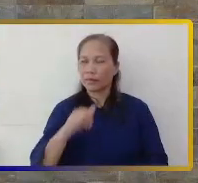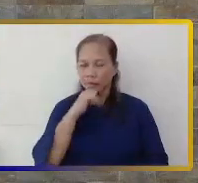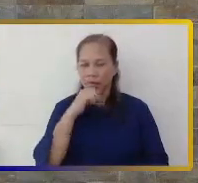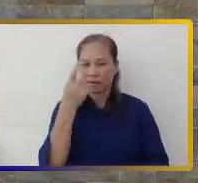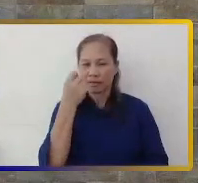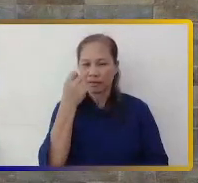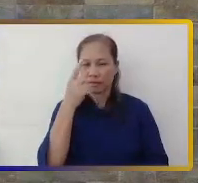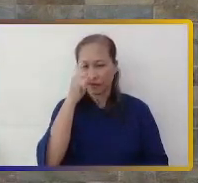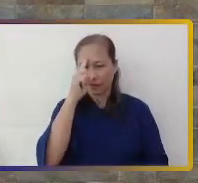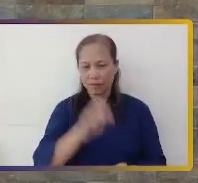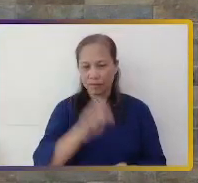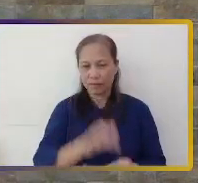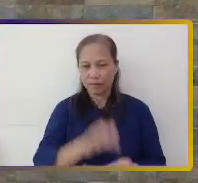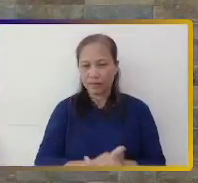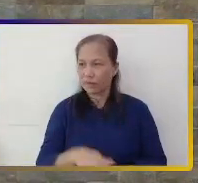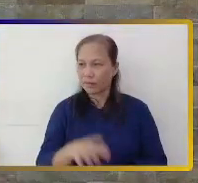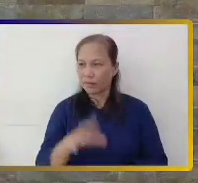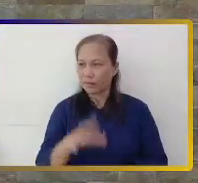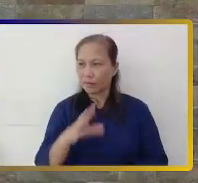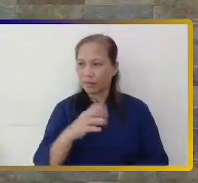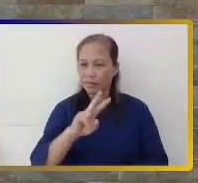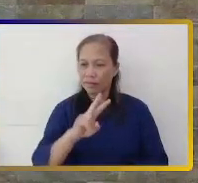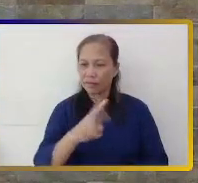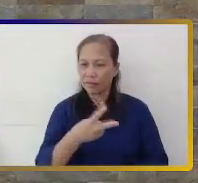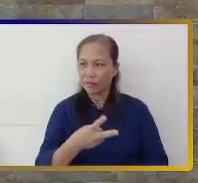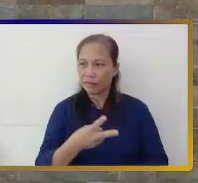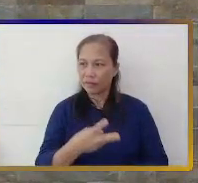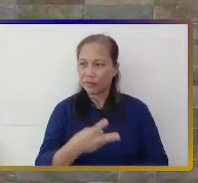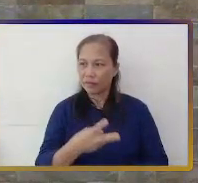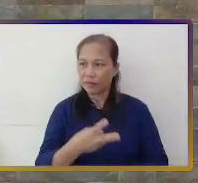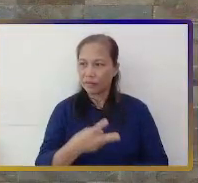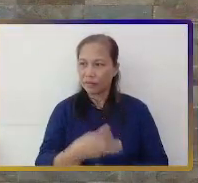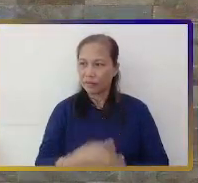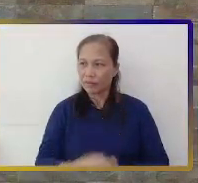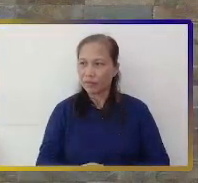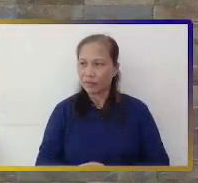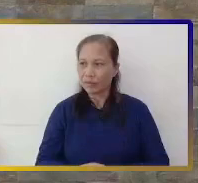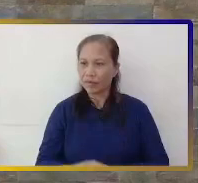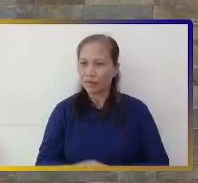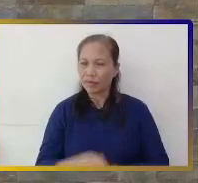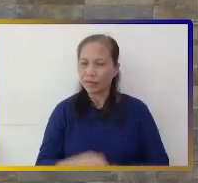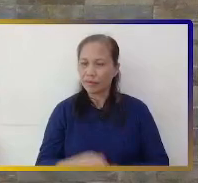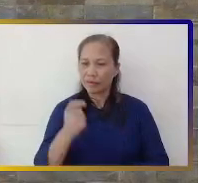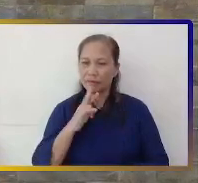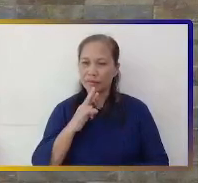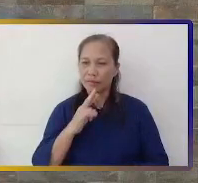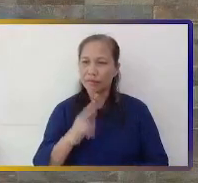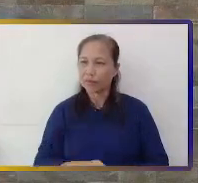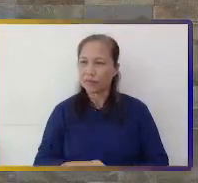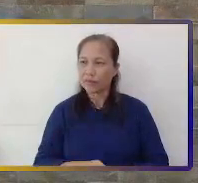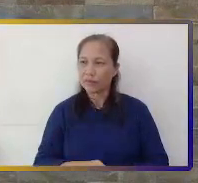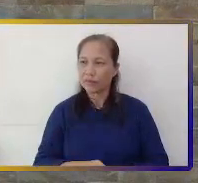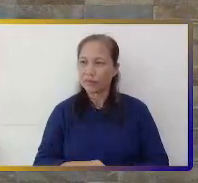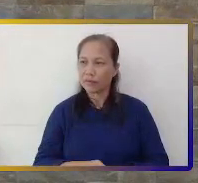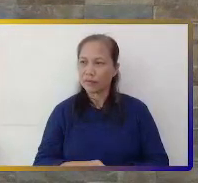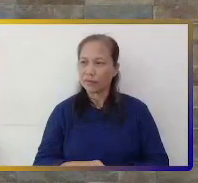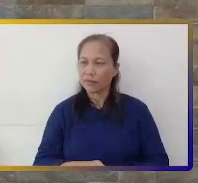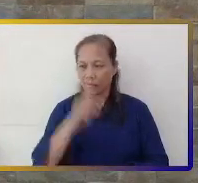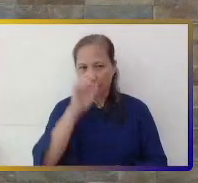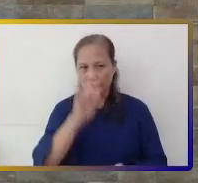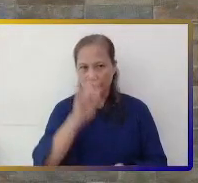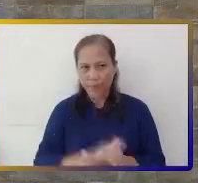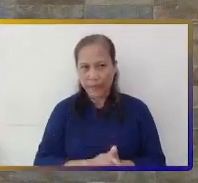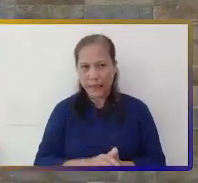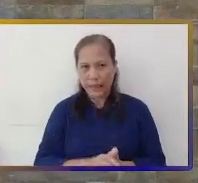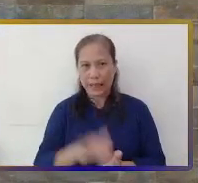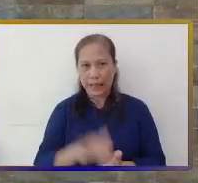kanilang ginagawa and then the next is that sila rin ay ah ah sila rin ay magka naniniwala na